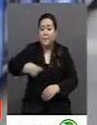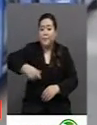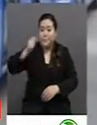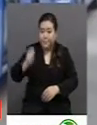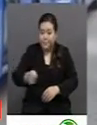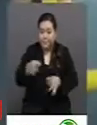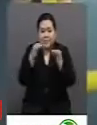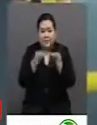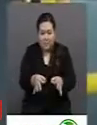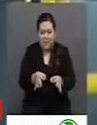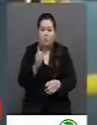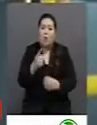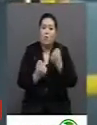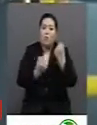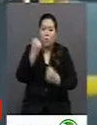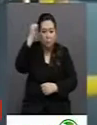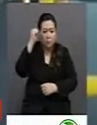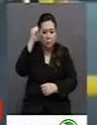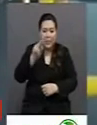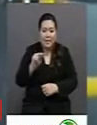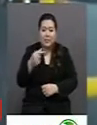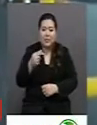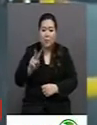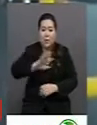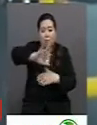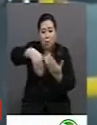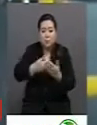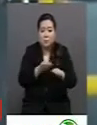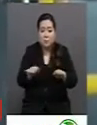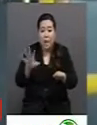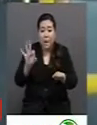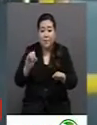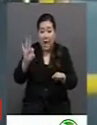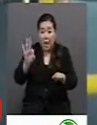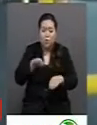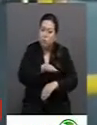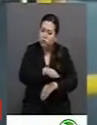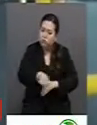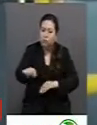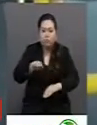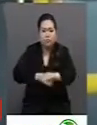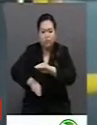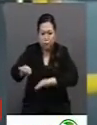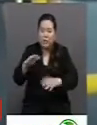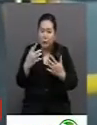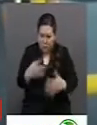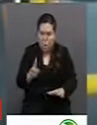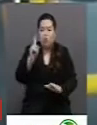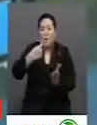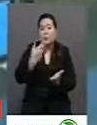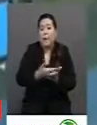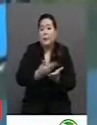ะคะว่าสุดท้ายเนี่ยคือต้องปล่อยรถยนต์โดยสาร NGV 99คันออกมาก่อนแล้วก็มีเรื่องของการวางเงินตามที่เล่าให้ฟังเมื่อสัก